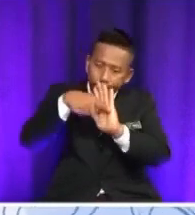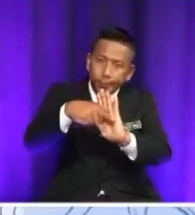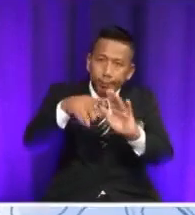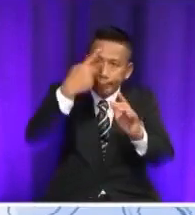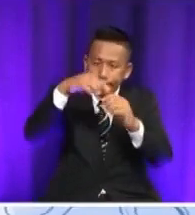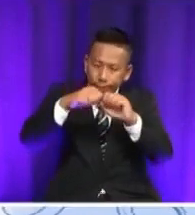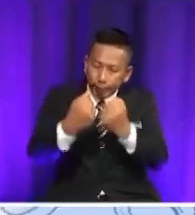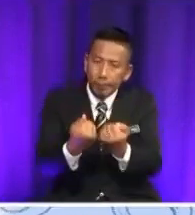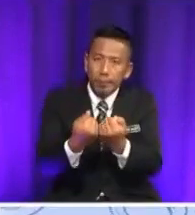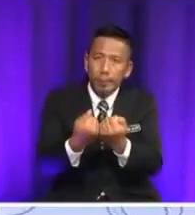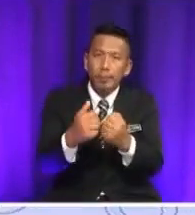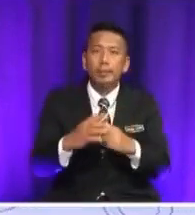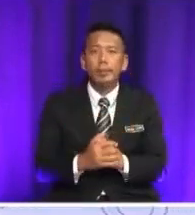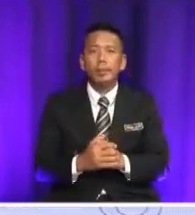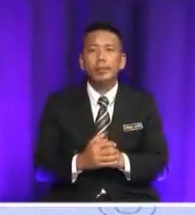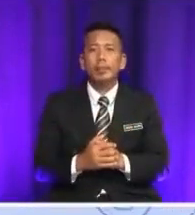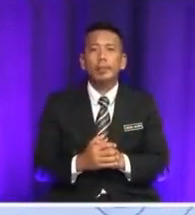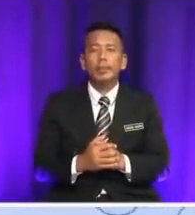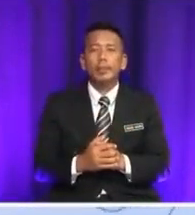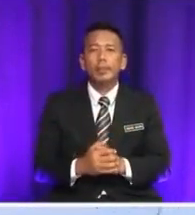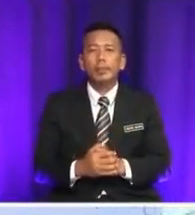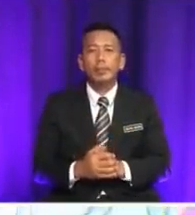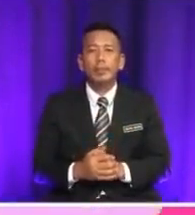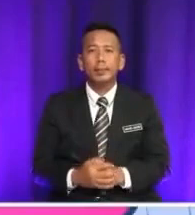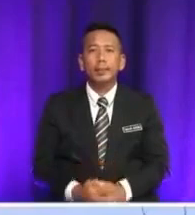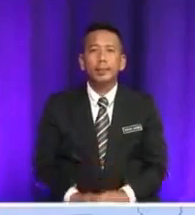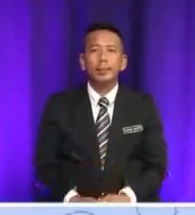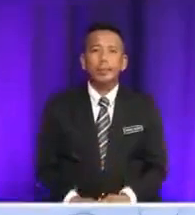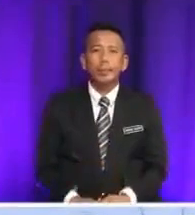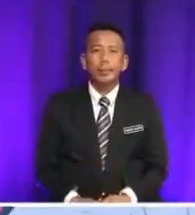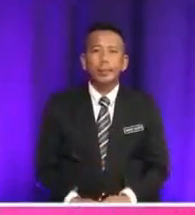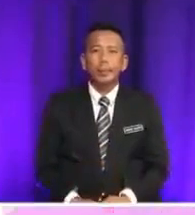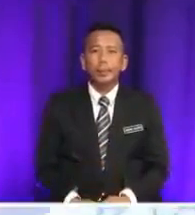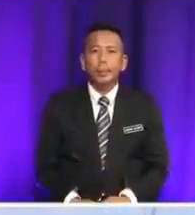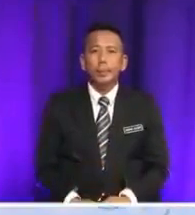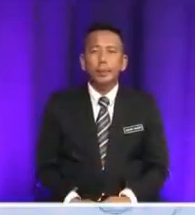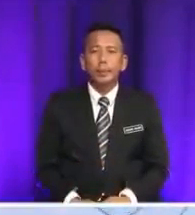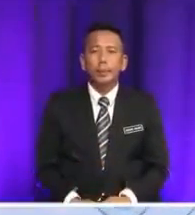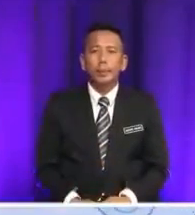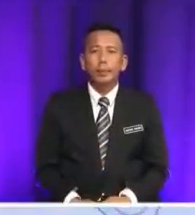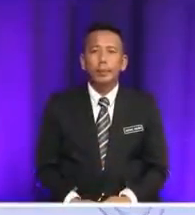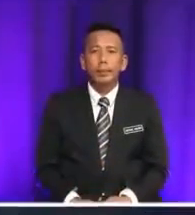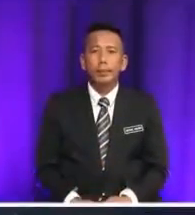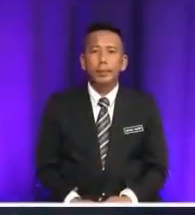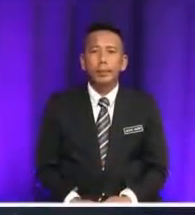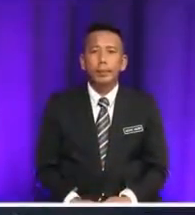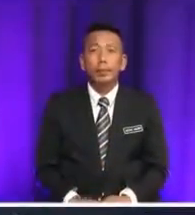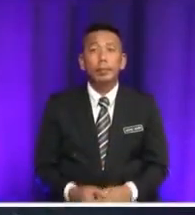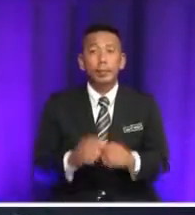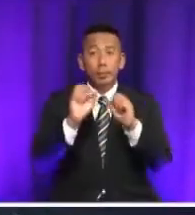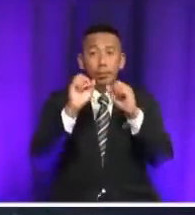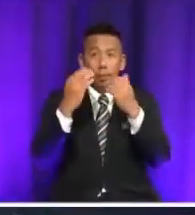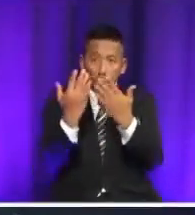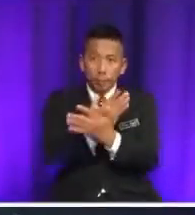dipatahkanlah Okelah Oke ini sebagaimana Oke saya mau beli buka